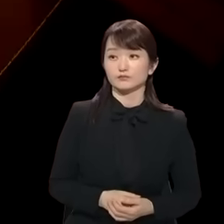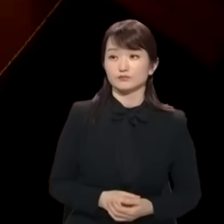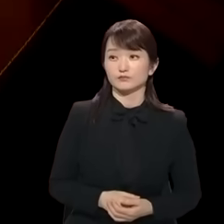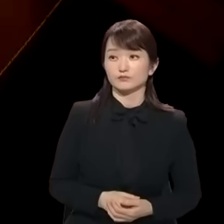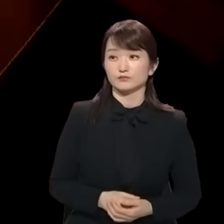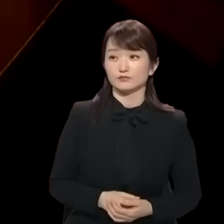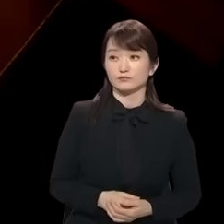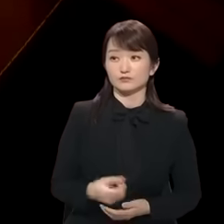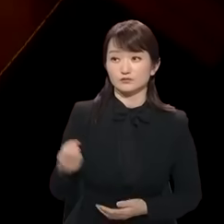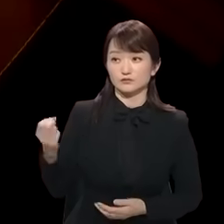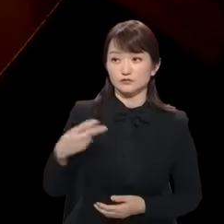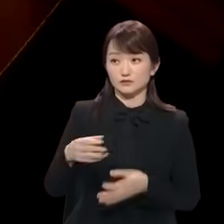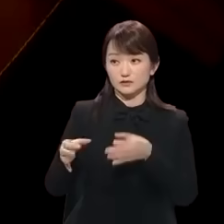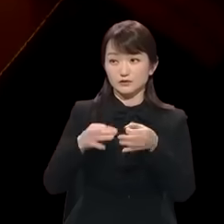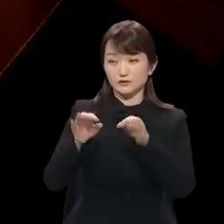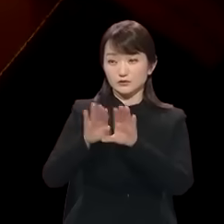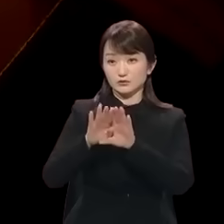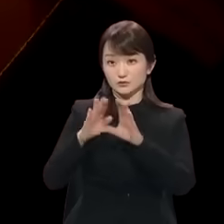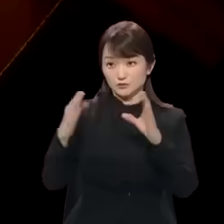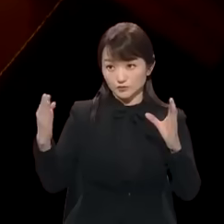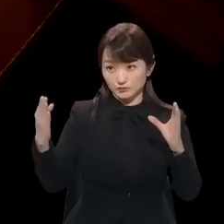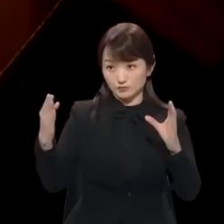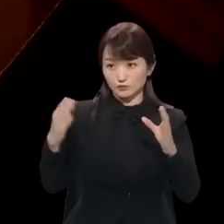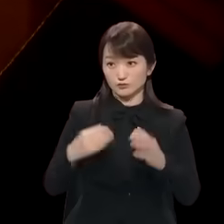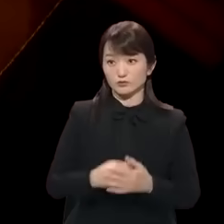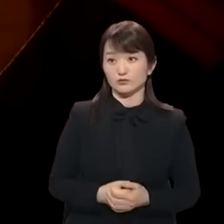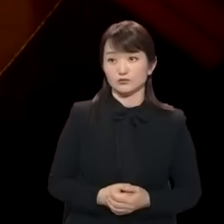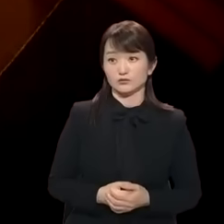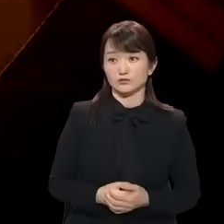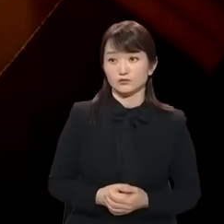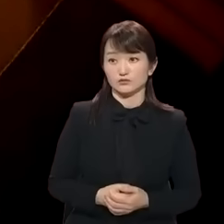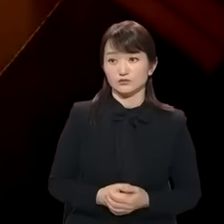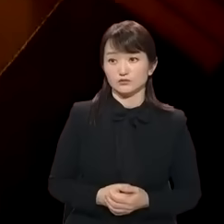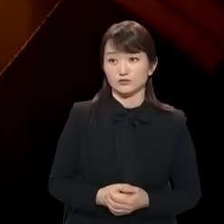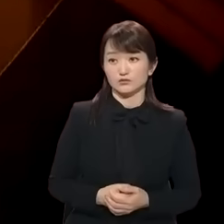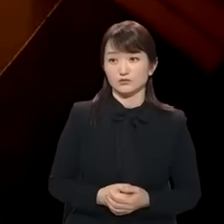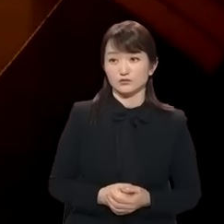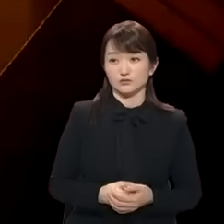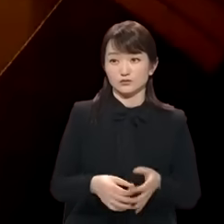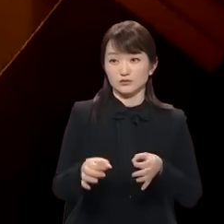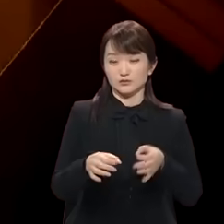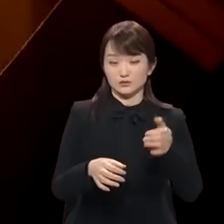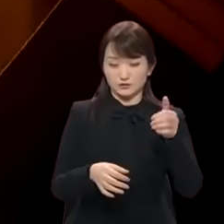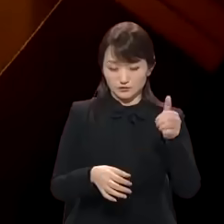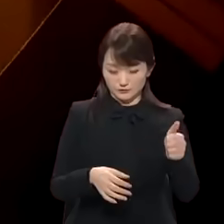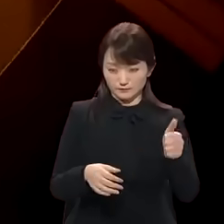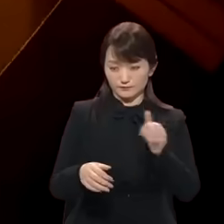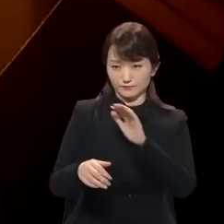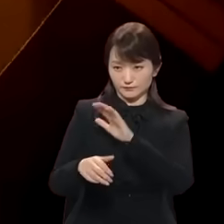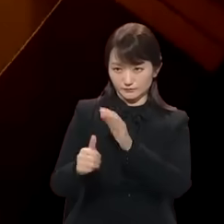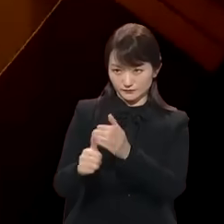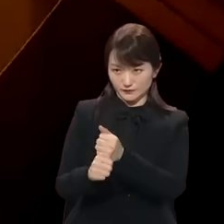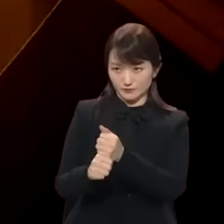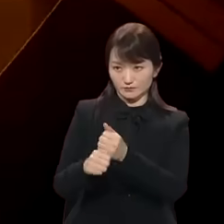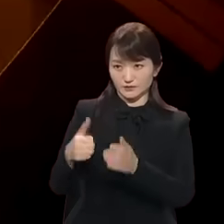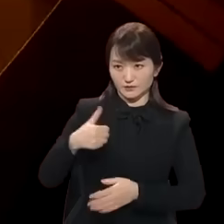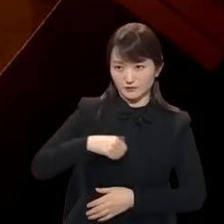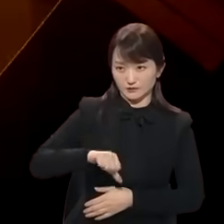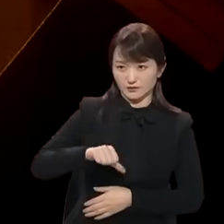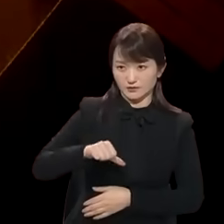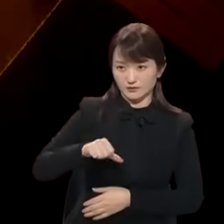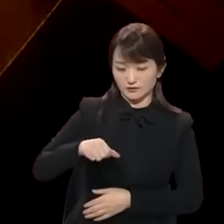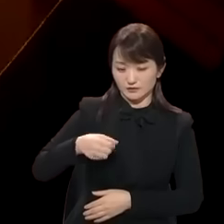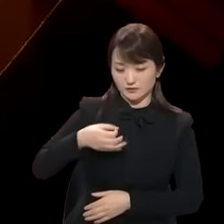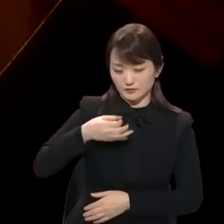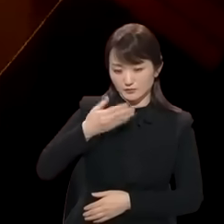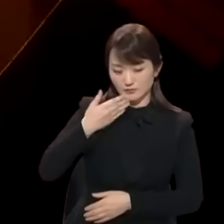다시 가게문이 열리고 아하 사장님 손에 잡힌 그 나갔던 아들 결국 밥값을